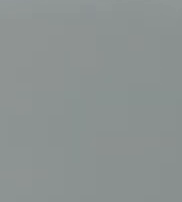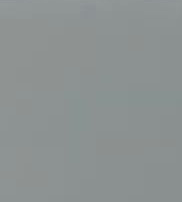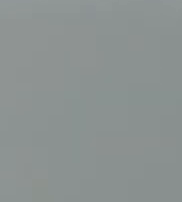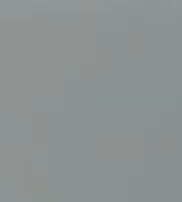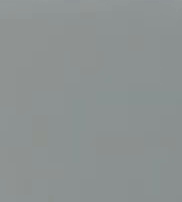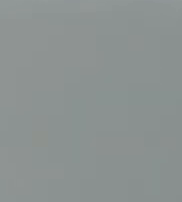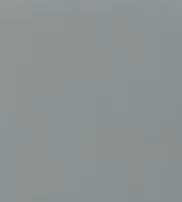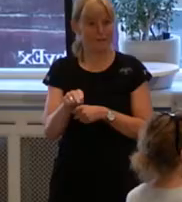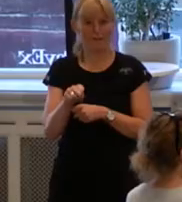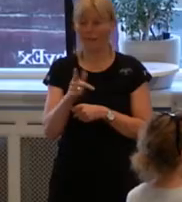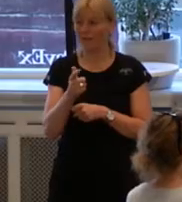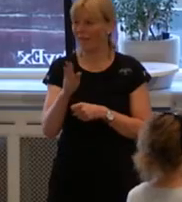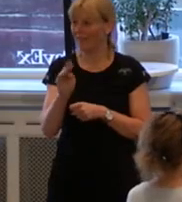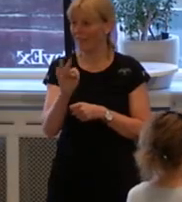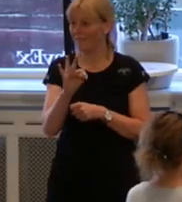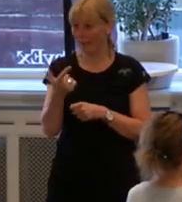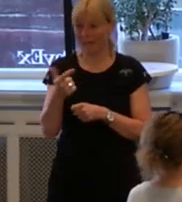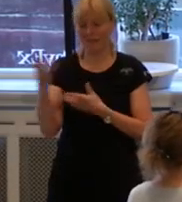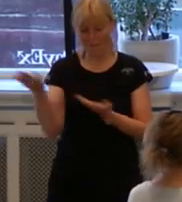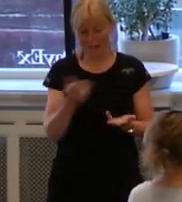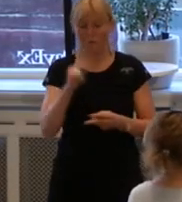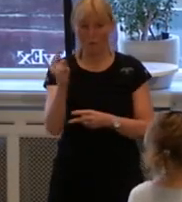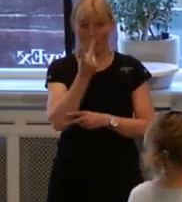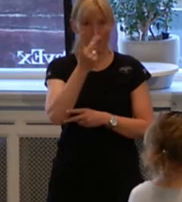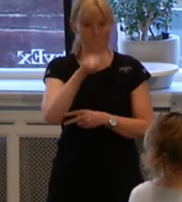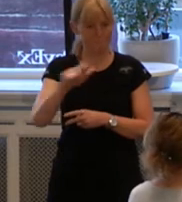Caroline Tandefelt. Välkomna båda två.